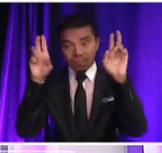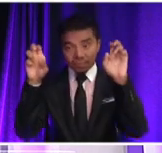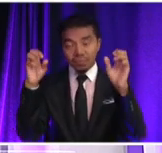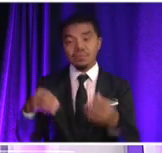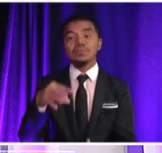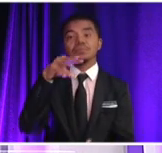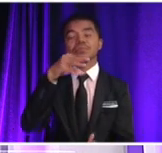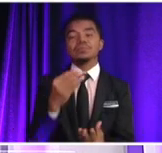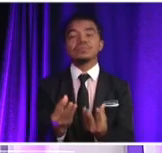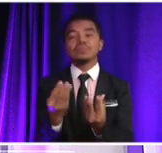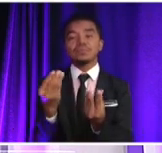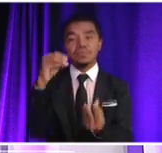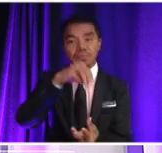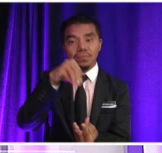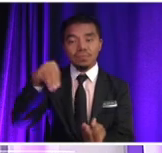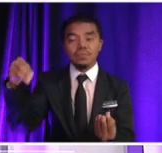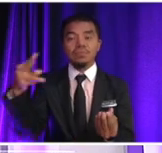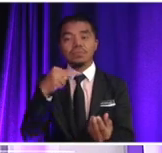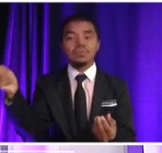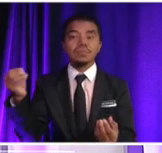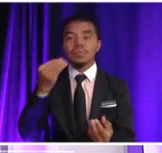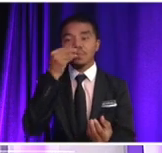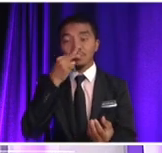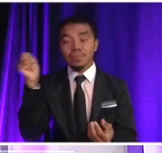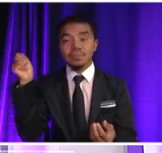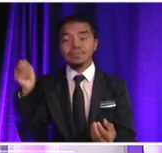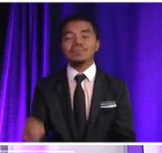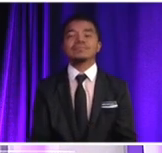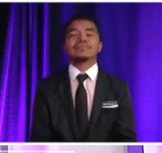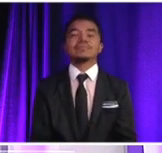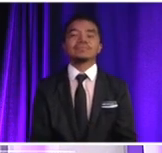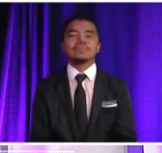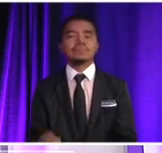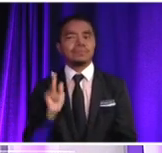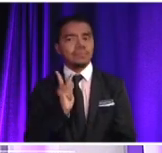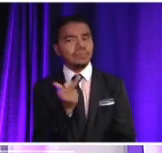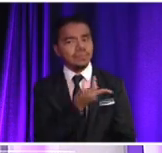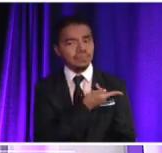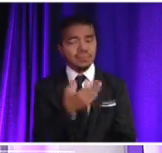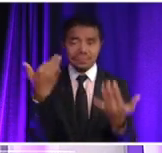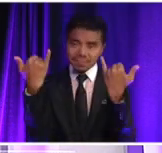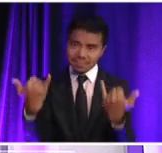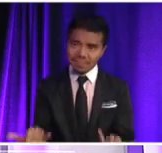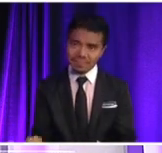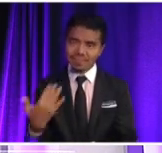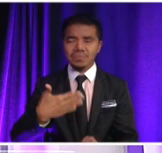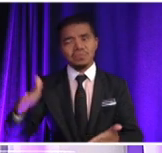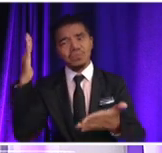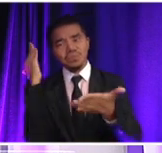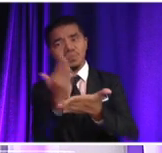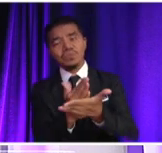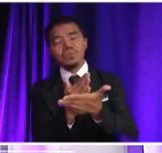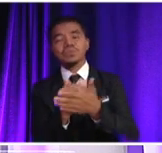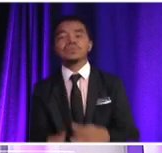Kita udah coba menjawab soalnya contoh yang difungsikan oleh Cikgu Kita sebenarnya Cikgu udah tiba di penghujung kelas kita pada hari ini